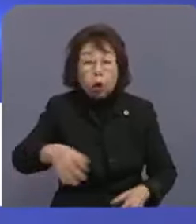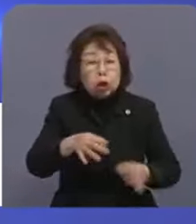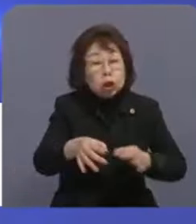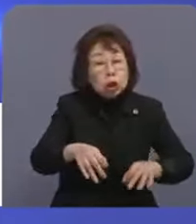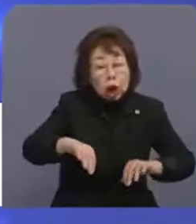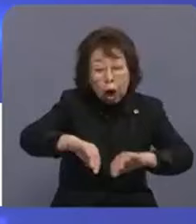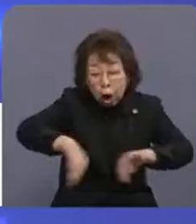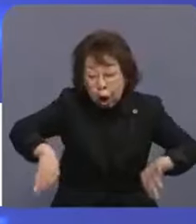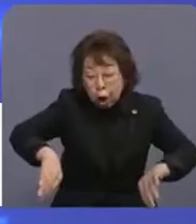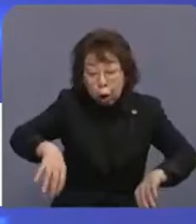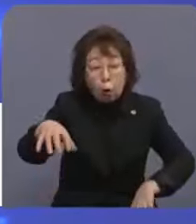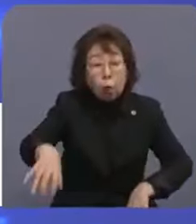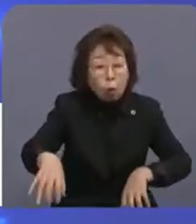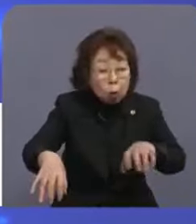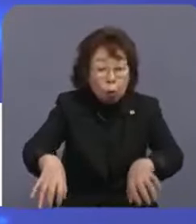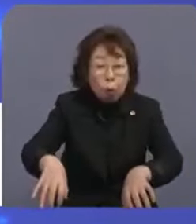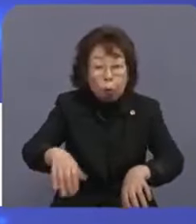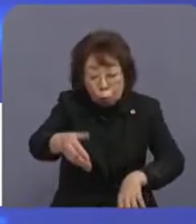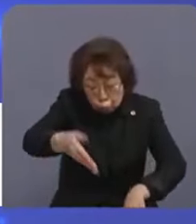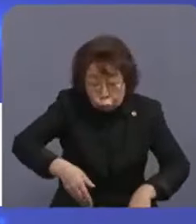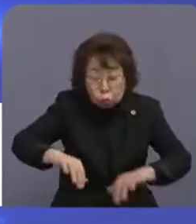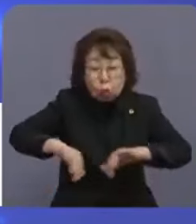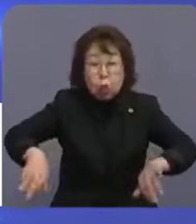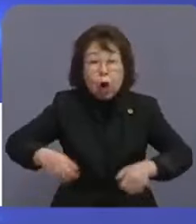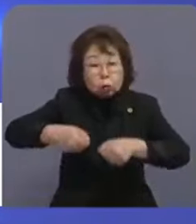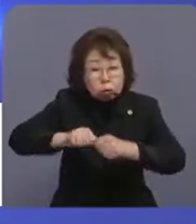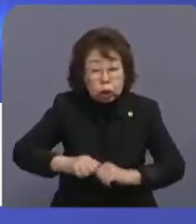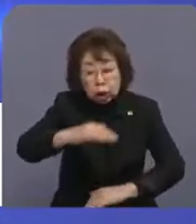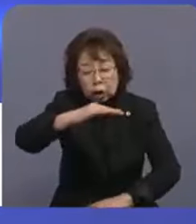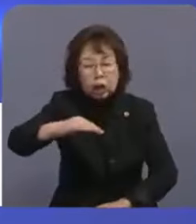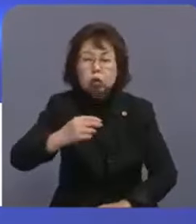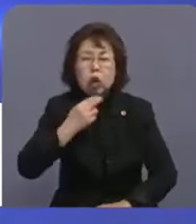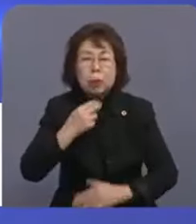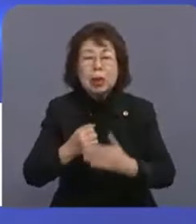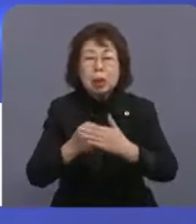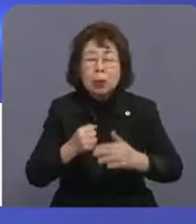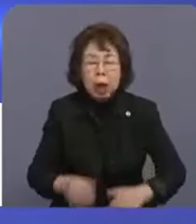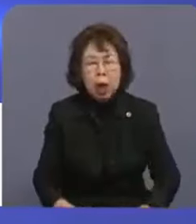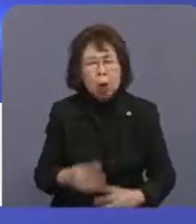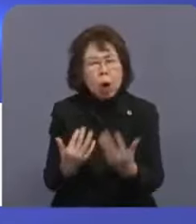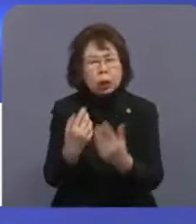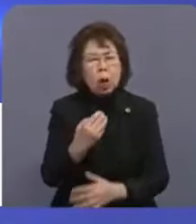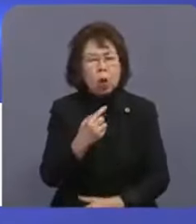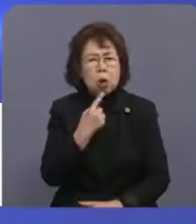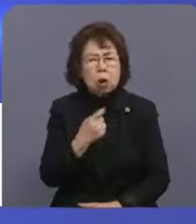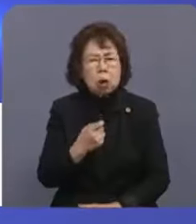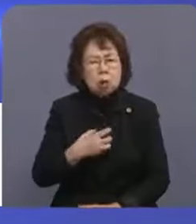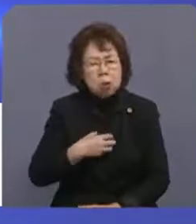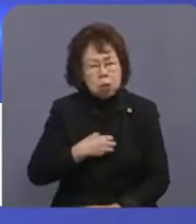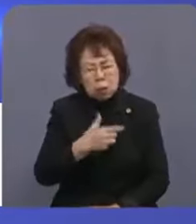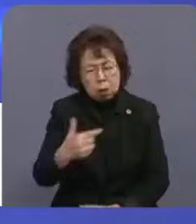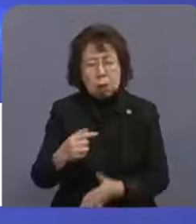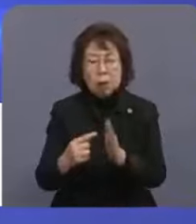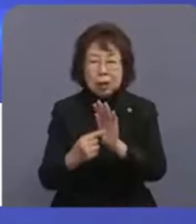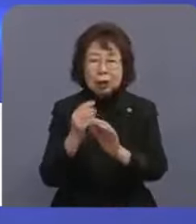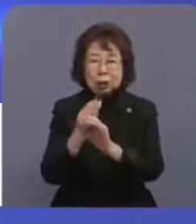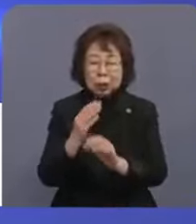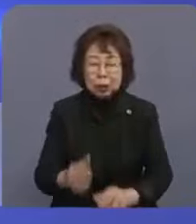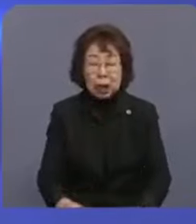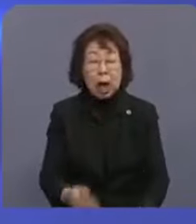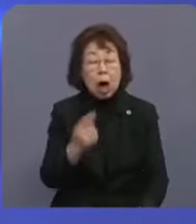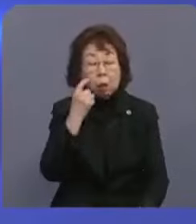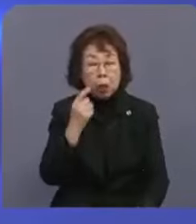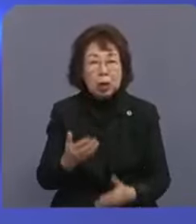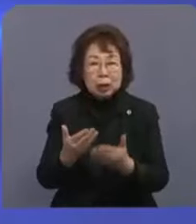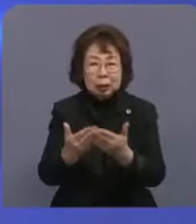시장인지 정작 이 시장의 구획을 정하는 구체적인 기준이 없다 보니 화재 위험이 고스란히 노출돼 있습니다. 김아른의